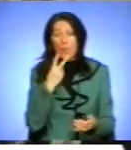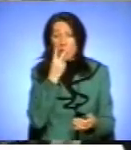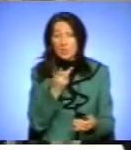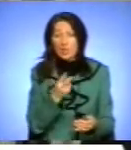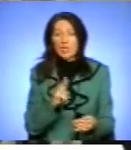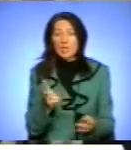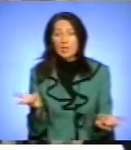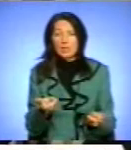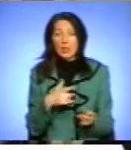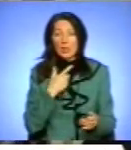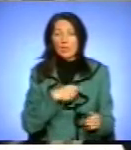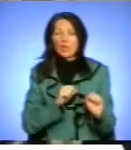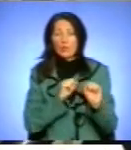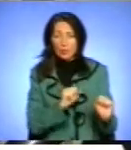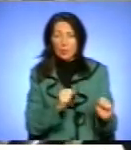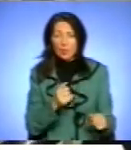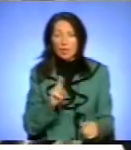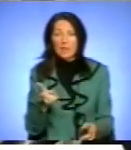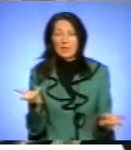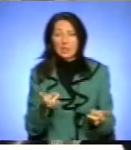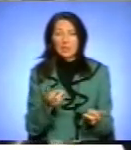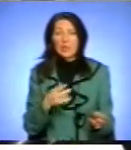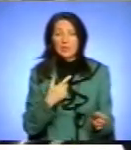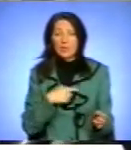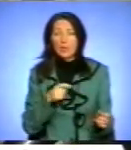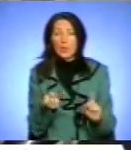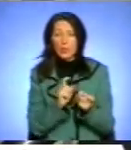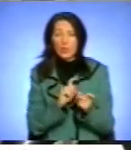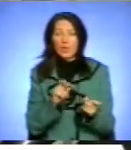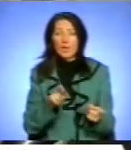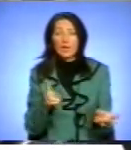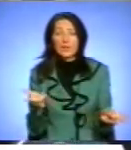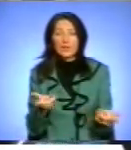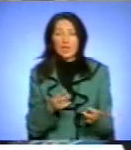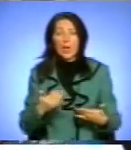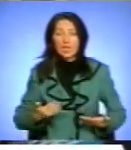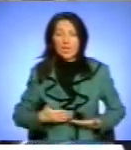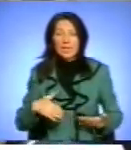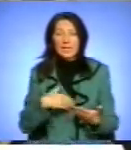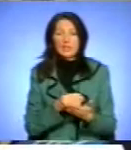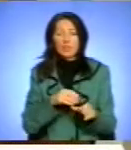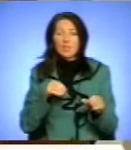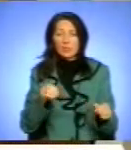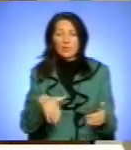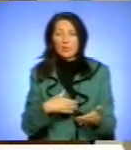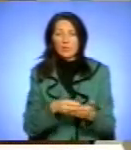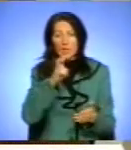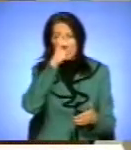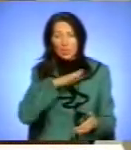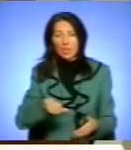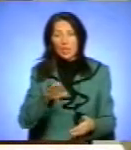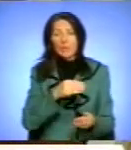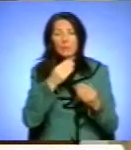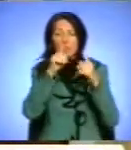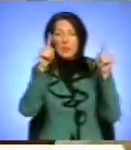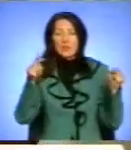як потрібно за себе воювати і як потрібно жити на своїй землі, в своїй державі. На стендах